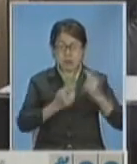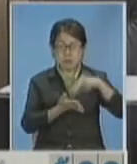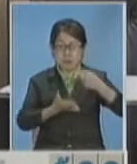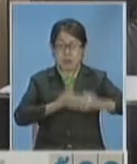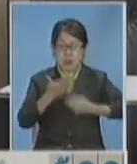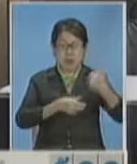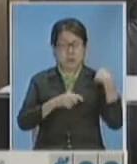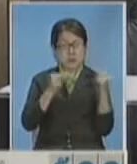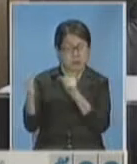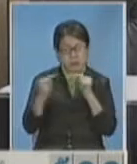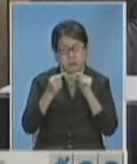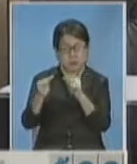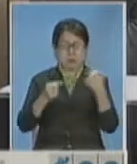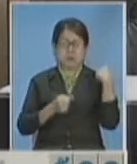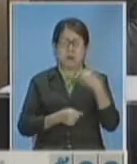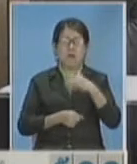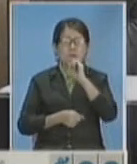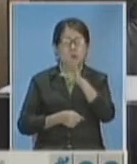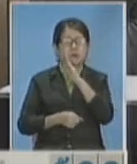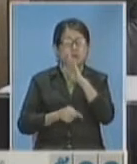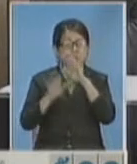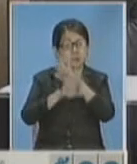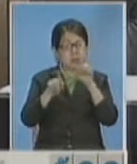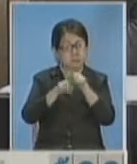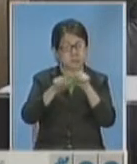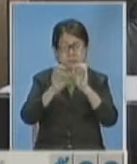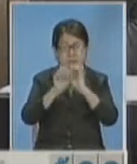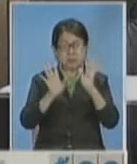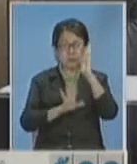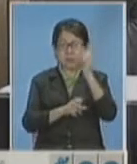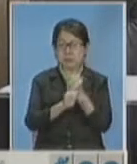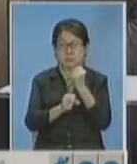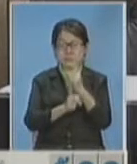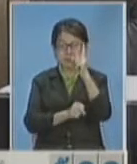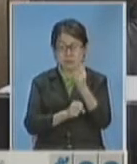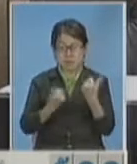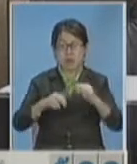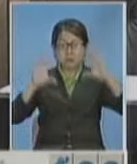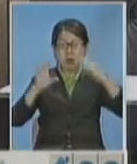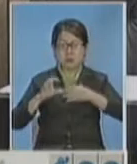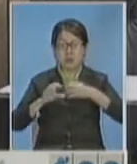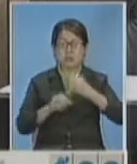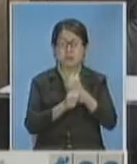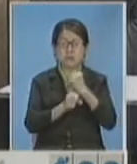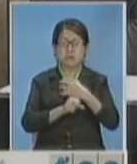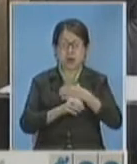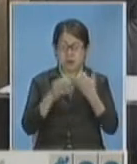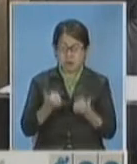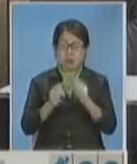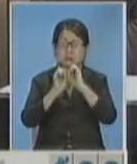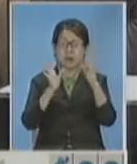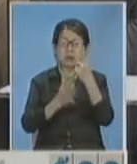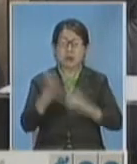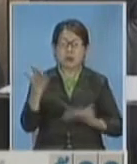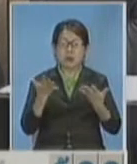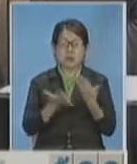ไปแล้วว่าถ้าเราไม่มีความชัดเจนเนี่ยมันจะเดินต่อไม่ได้นะคะแต่รัฐบาลก็เดินหน้าแล้วปีนี้เป็นยังไงคะก็คือไม่มี